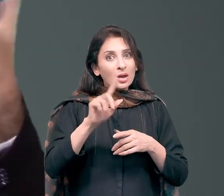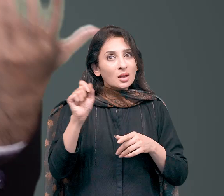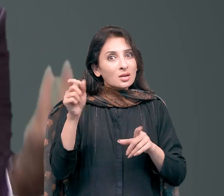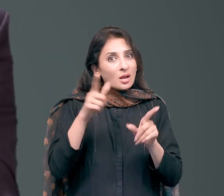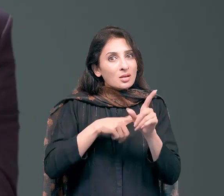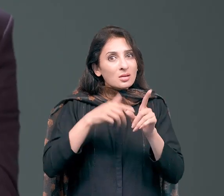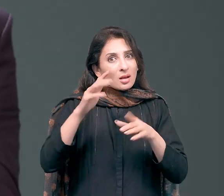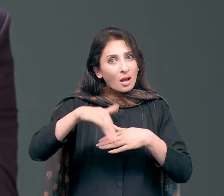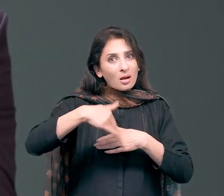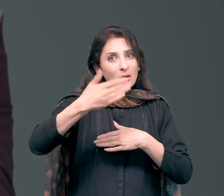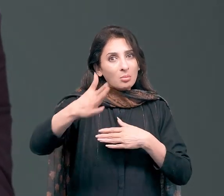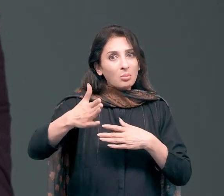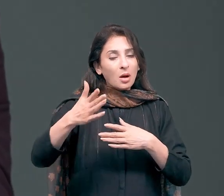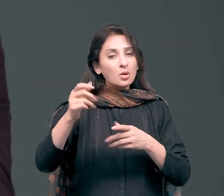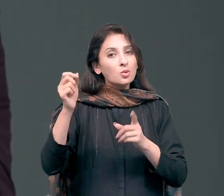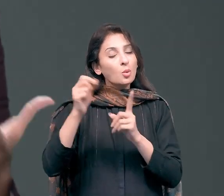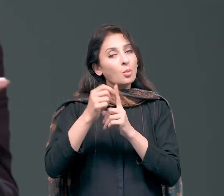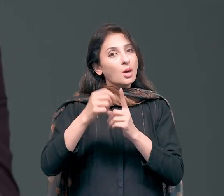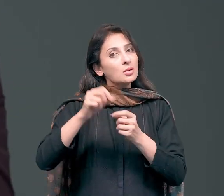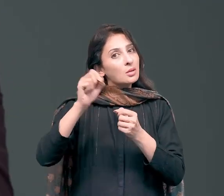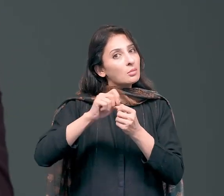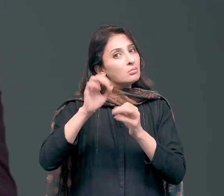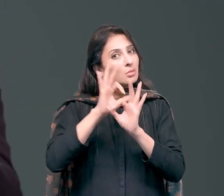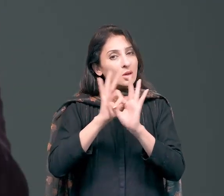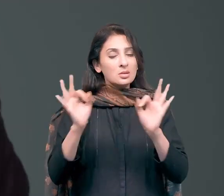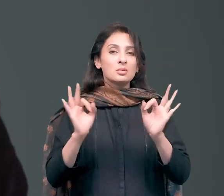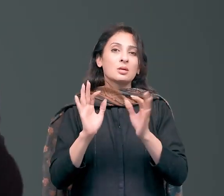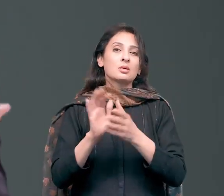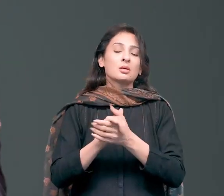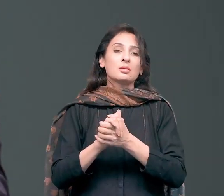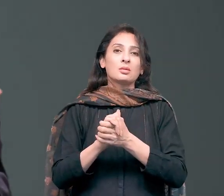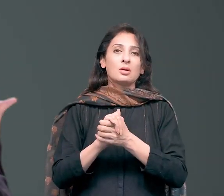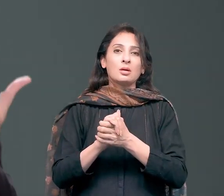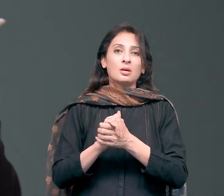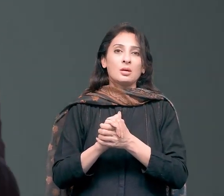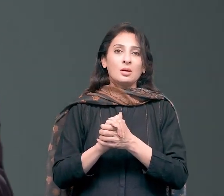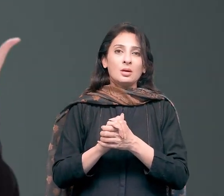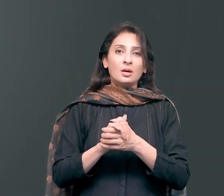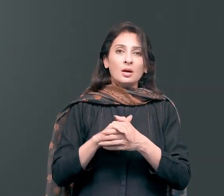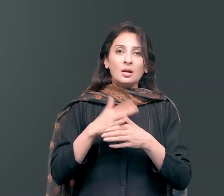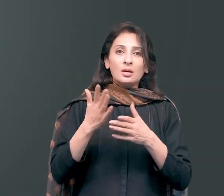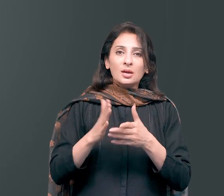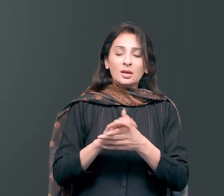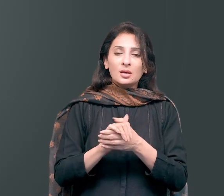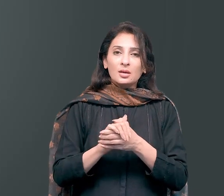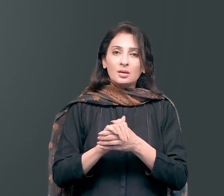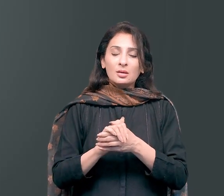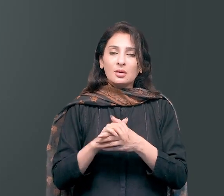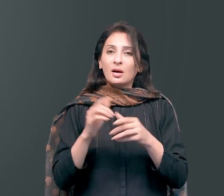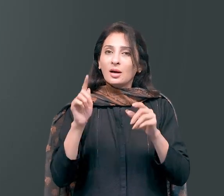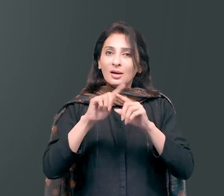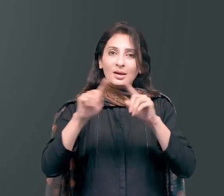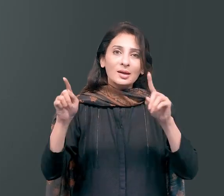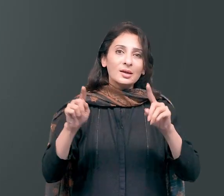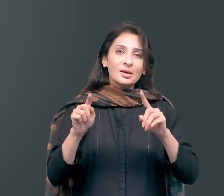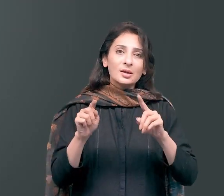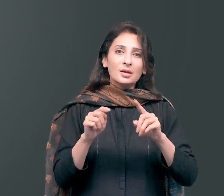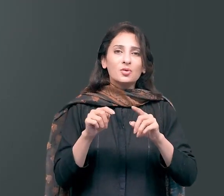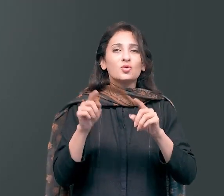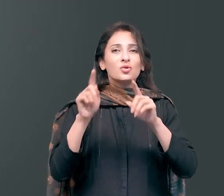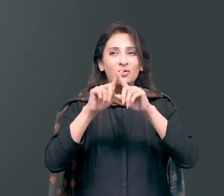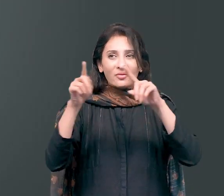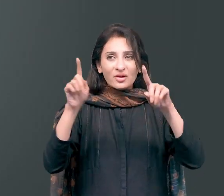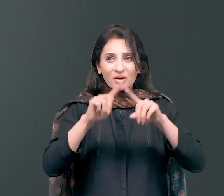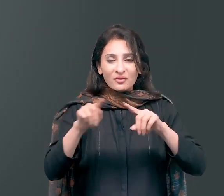بعد تو پاکستان بن گیا تھا۔ اینی ہو لارڈ کرپس کے ساتھ جو گزرا آئے تھے 2 اور،